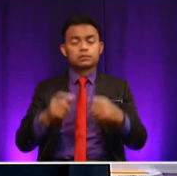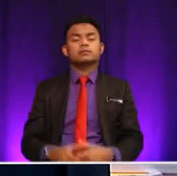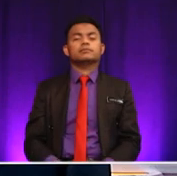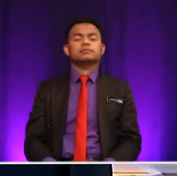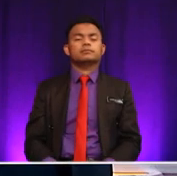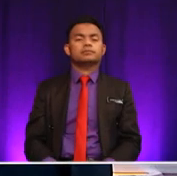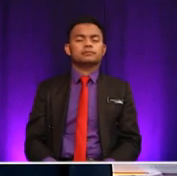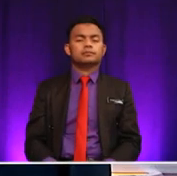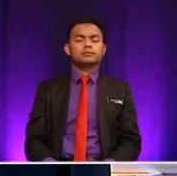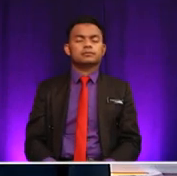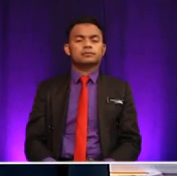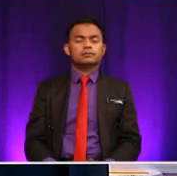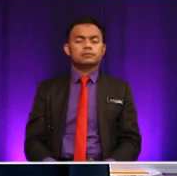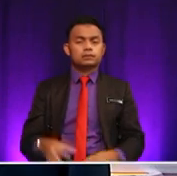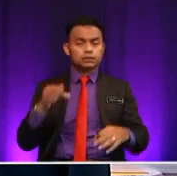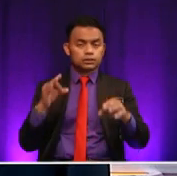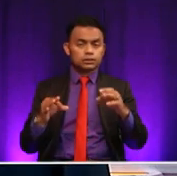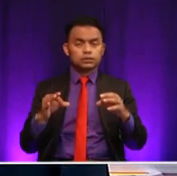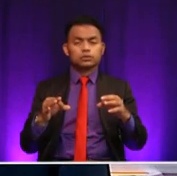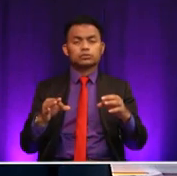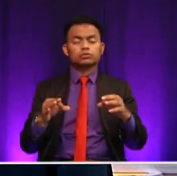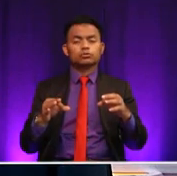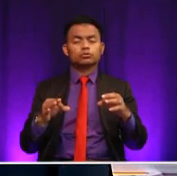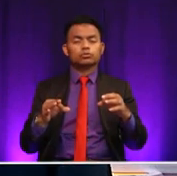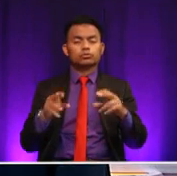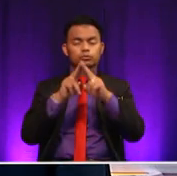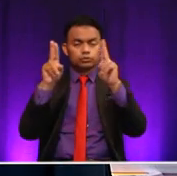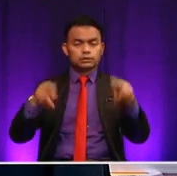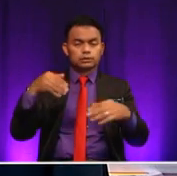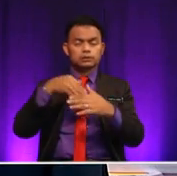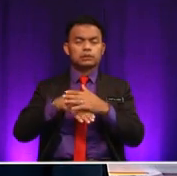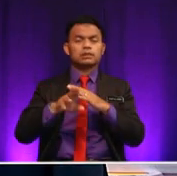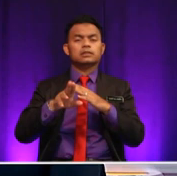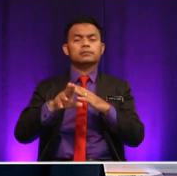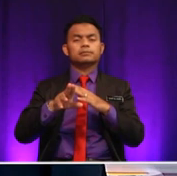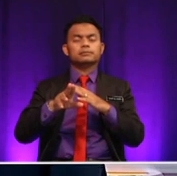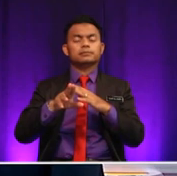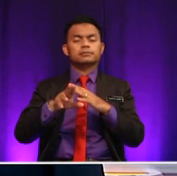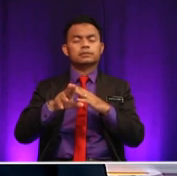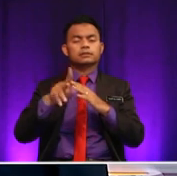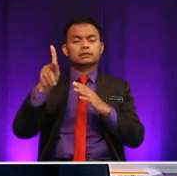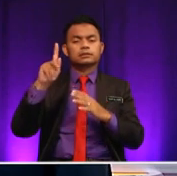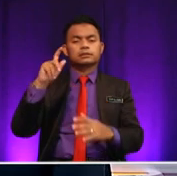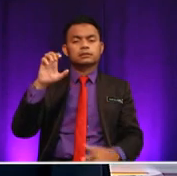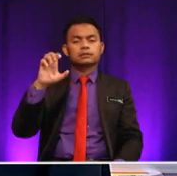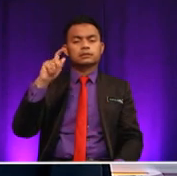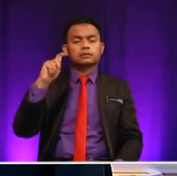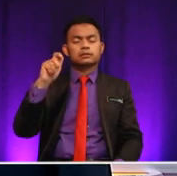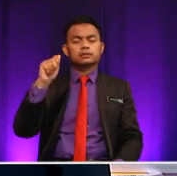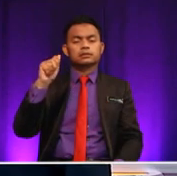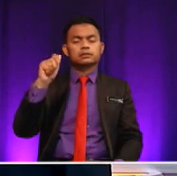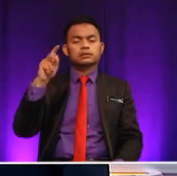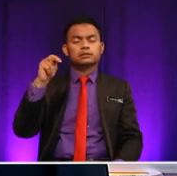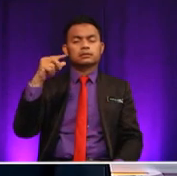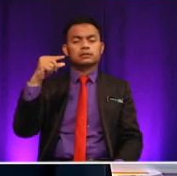ujian dalam komponen ketangkasan DP kepada untuk arah pergerakan dengan cepat jadi